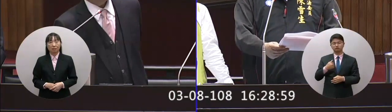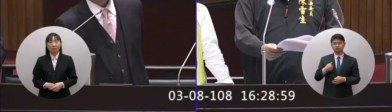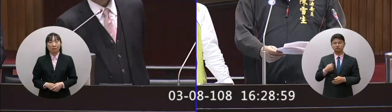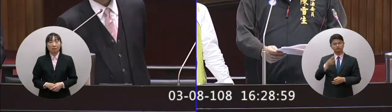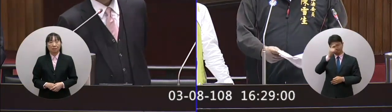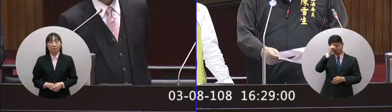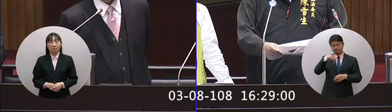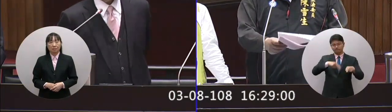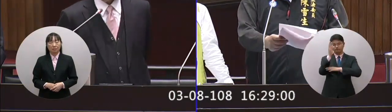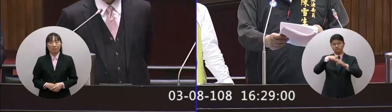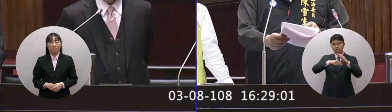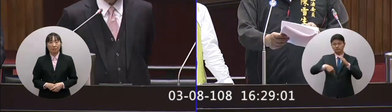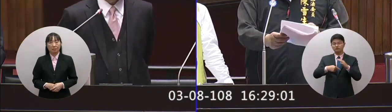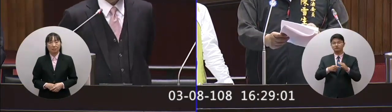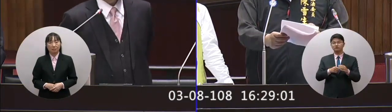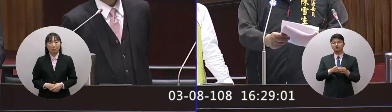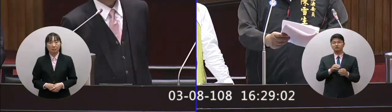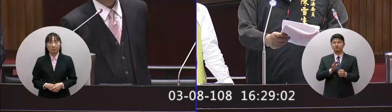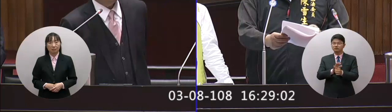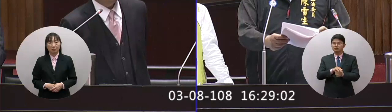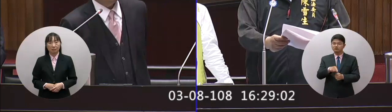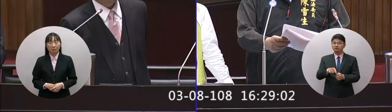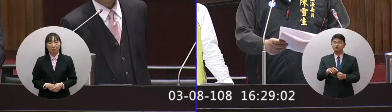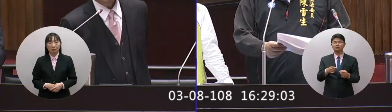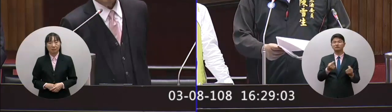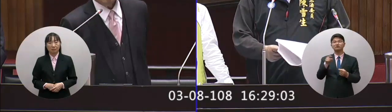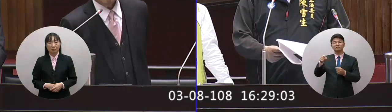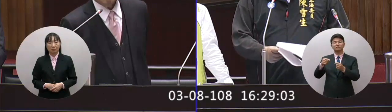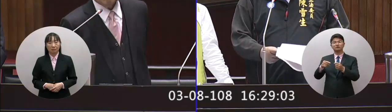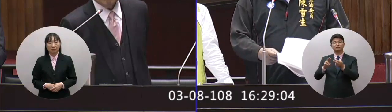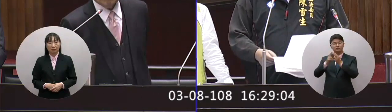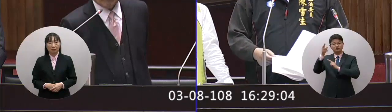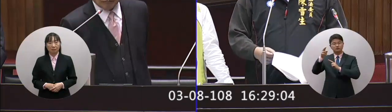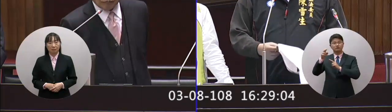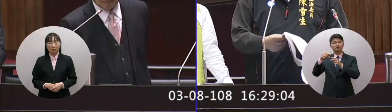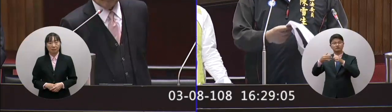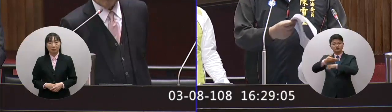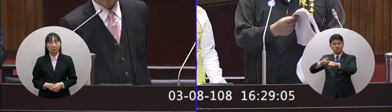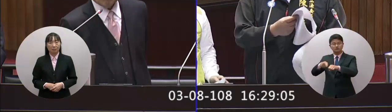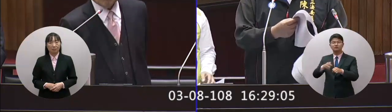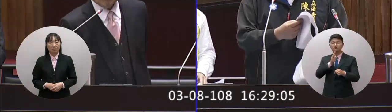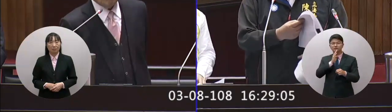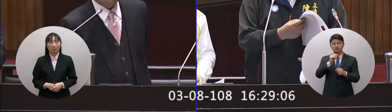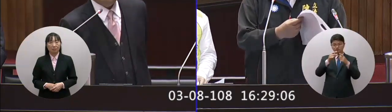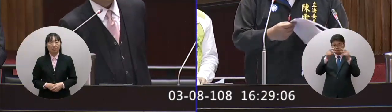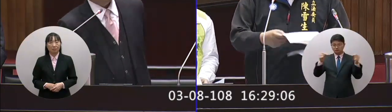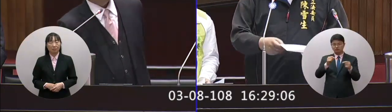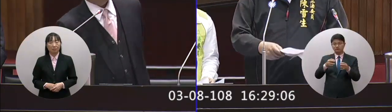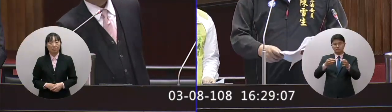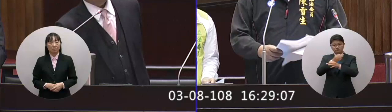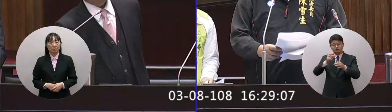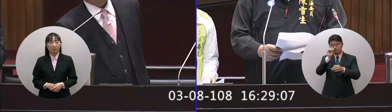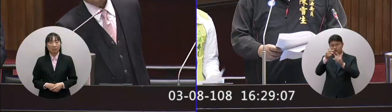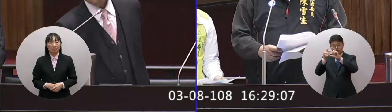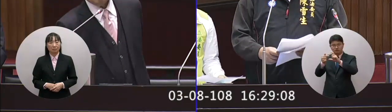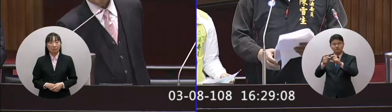够呢，它已经是日本唯一的经济特区哦，这一个效应啊，我觉